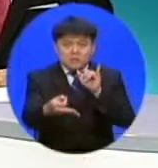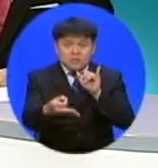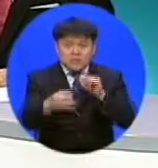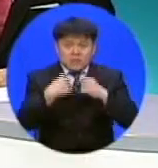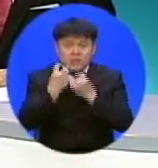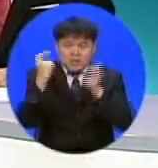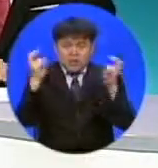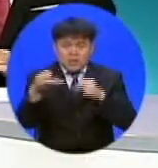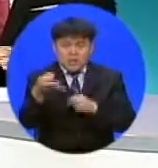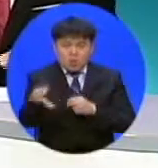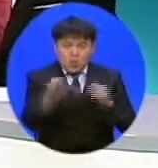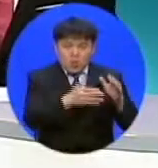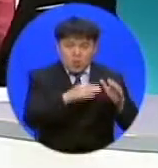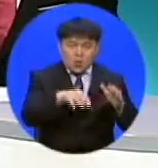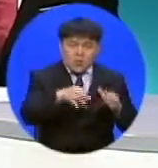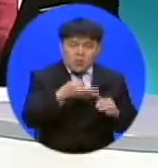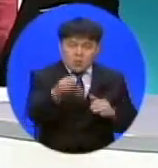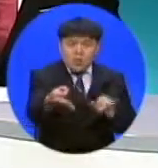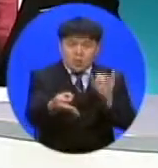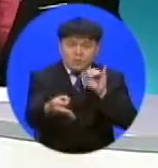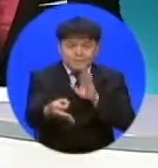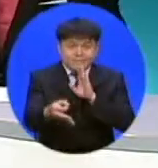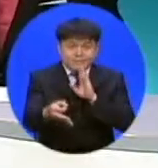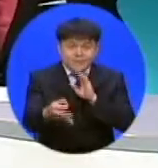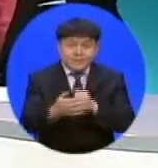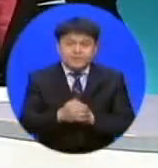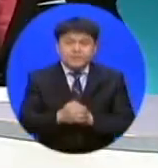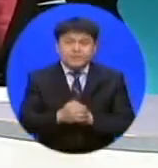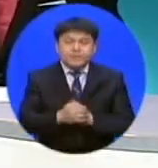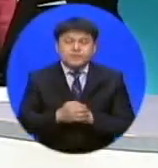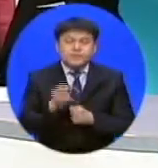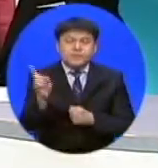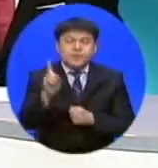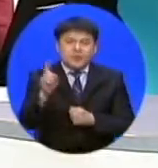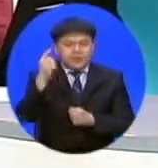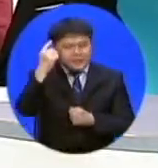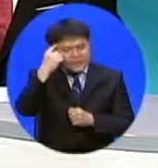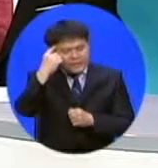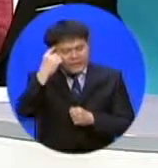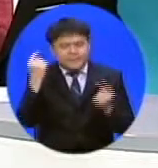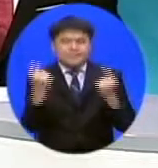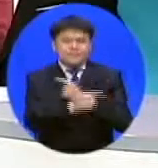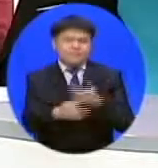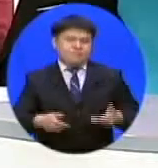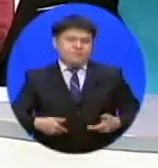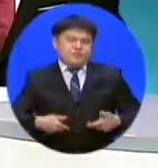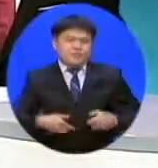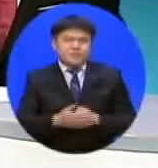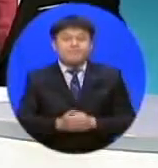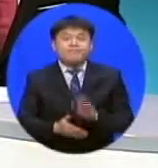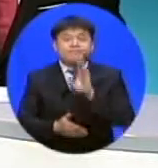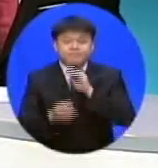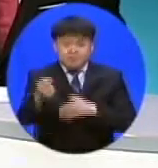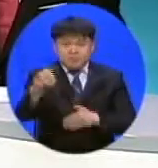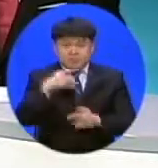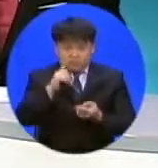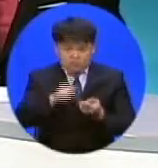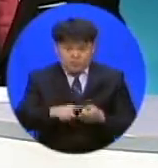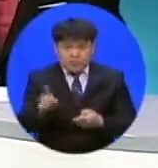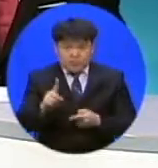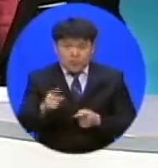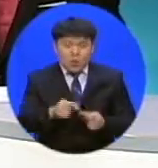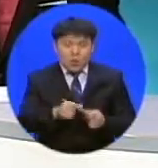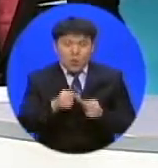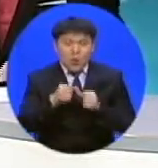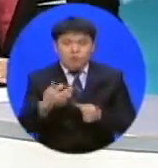민간 기업은 뭐 공공기관도 네. 있는 거로 알고 있는데 그렇습니다. 그거 근본적인 인식의 문제가 아닌가 네. 하는 생각이 듭니다. 그 말씀하신 것처럼 그